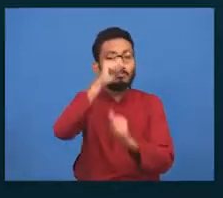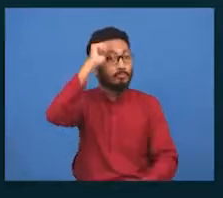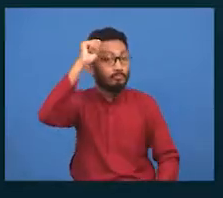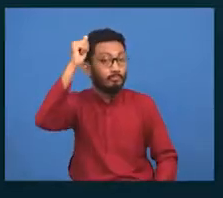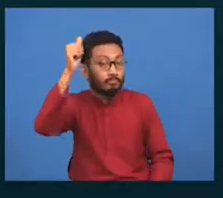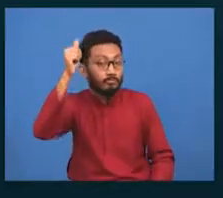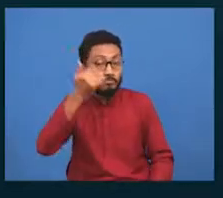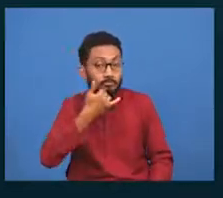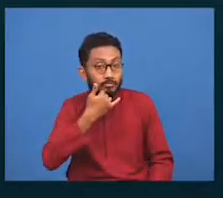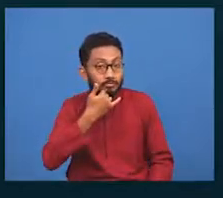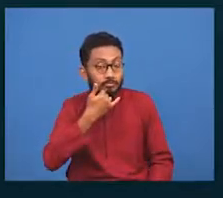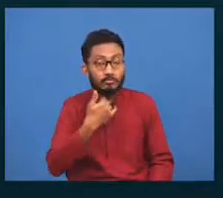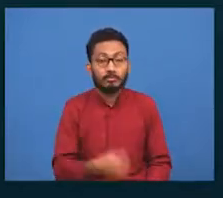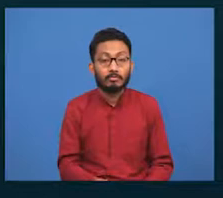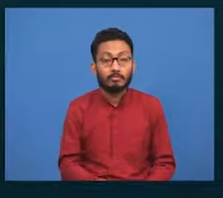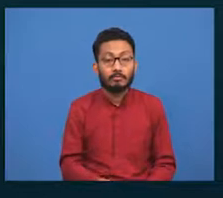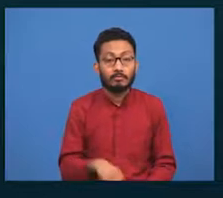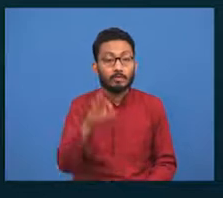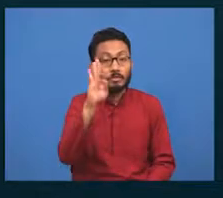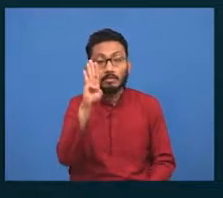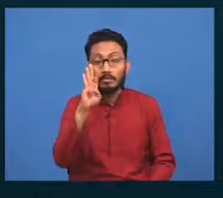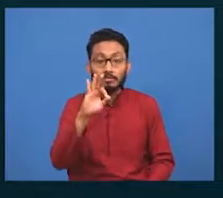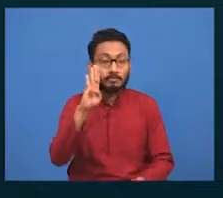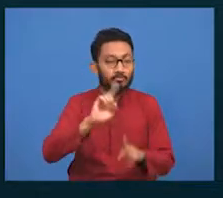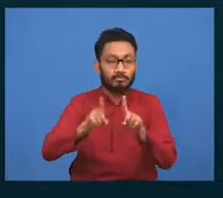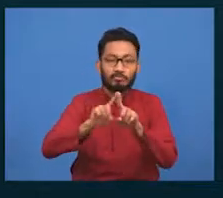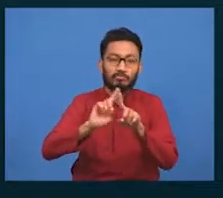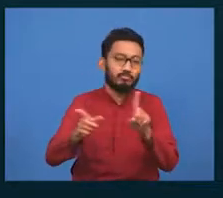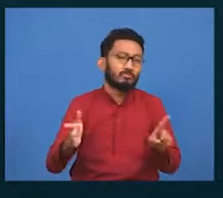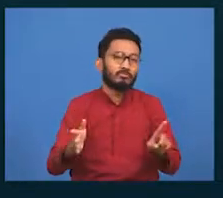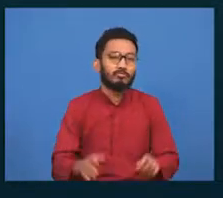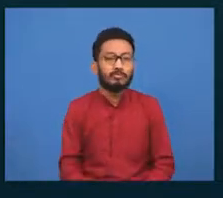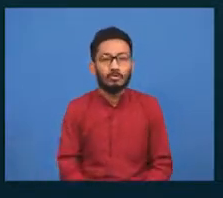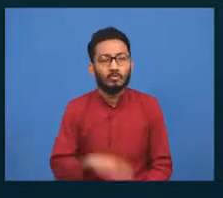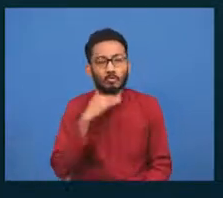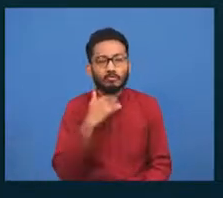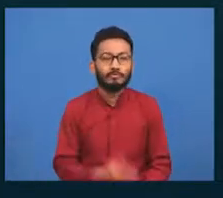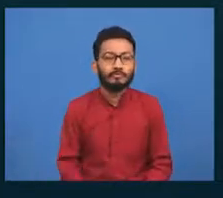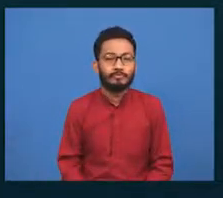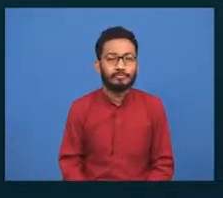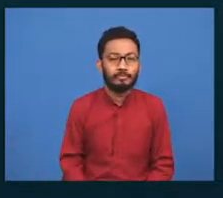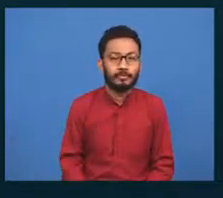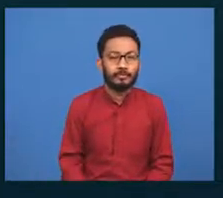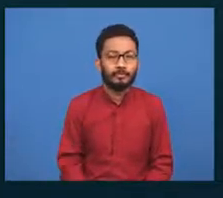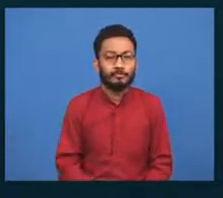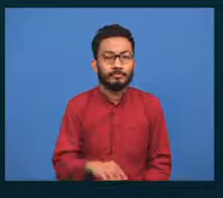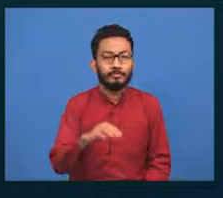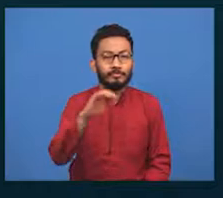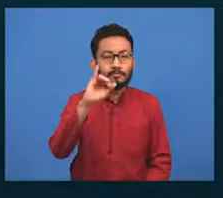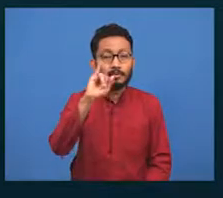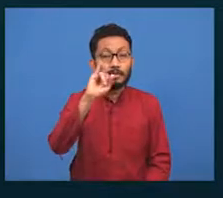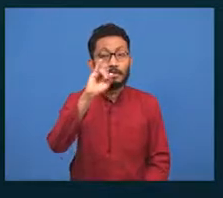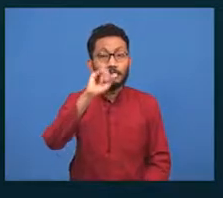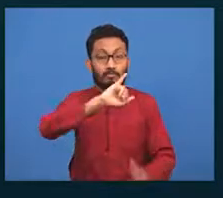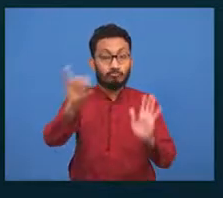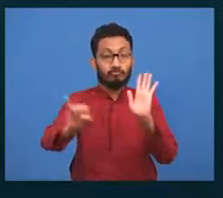di alam maya. Dan yang ketujuh, mengiktiraf wanita sebagai imam solat kepada